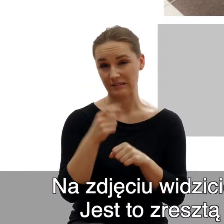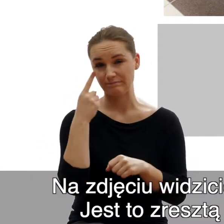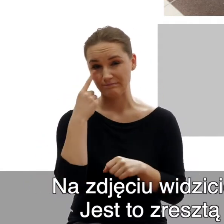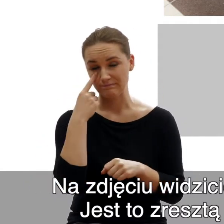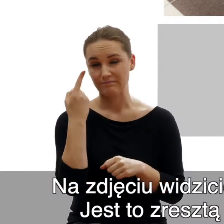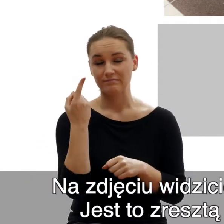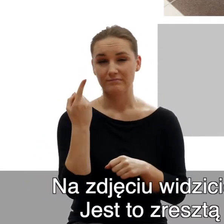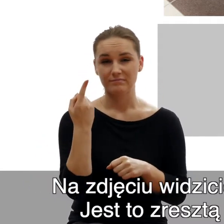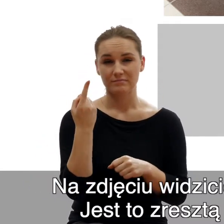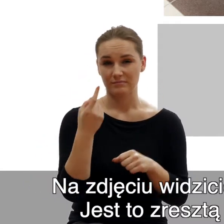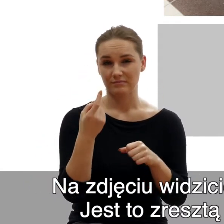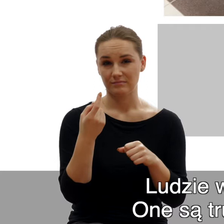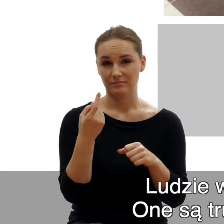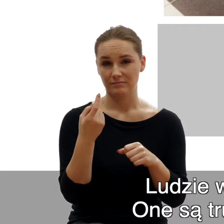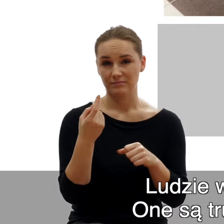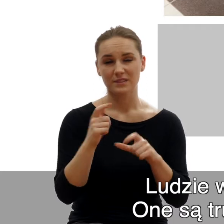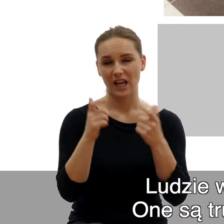się zdarza na całym świecie. Ludzie